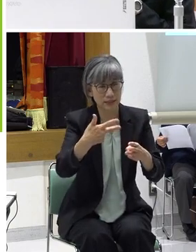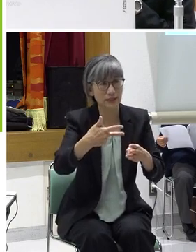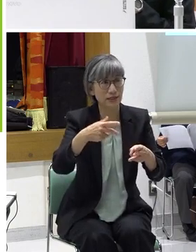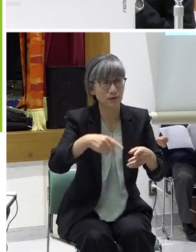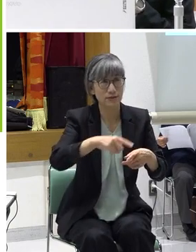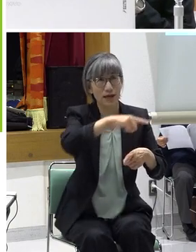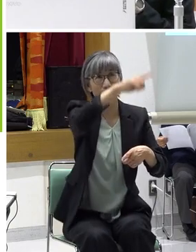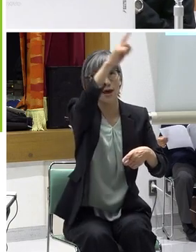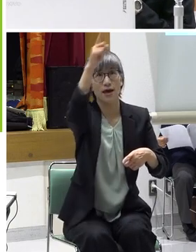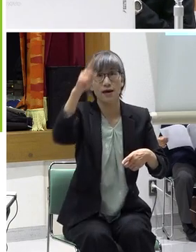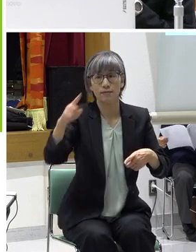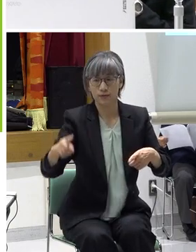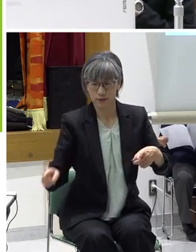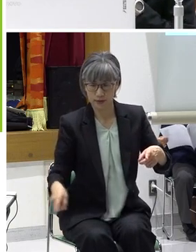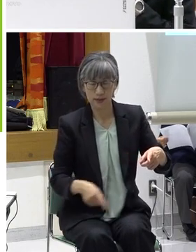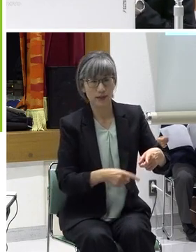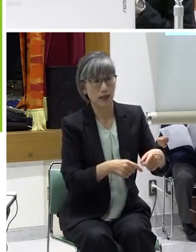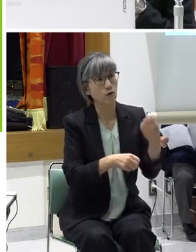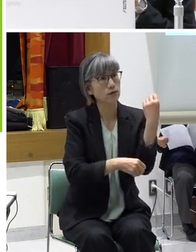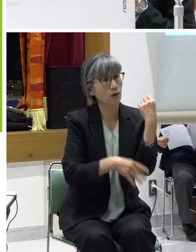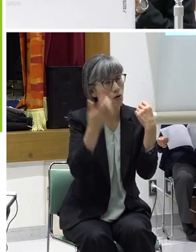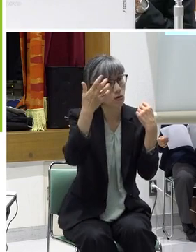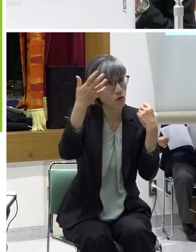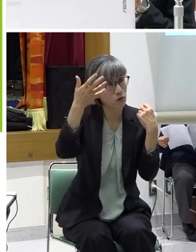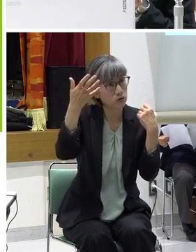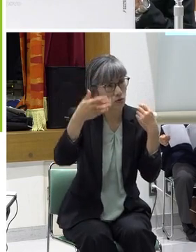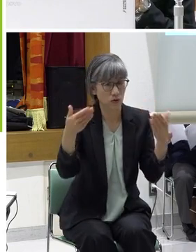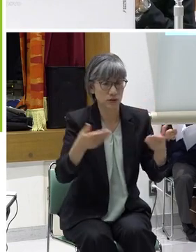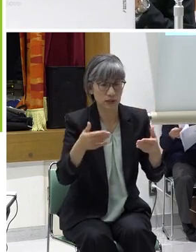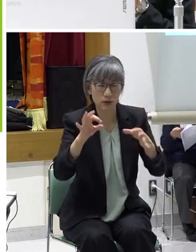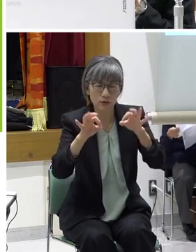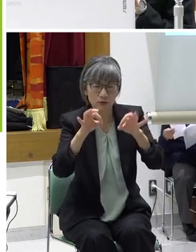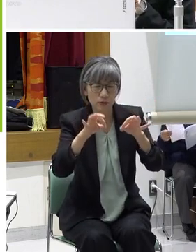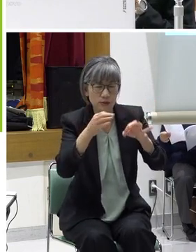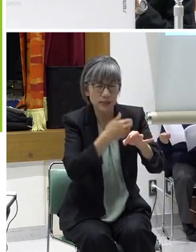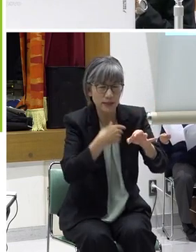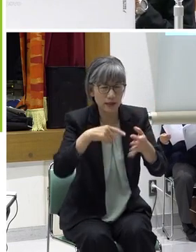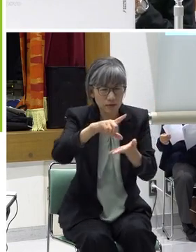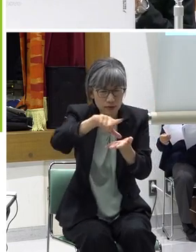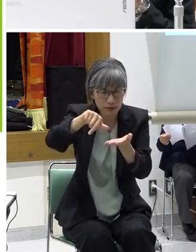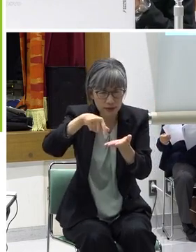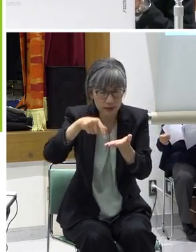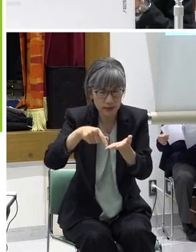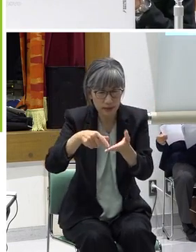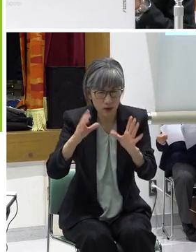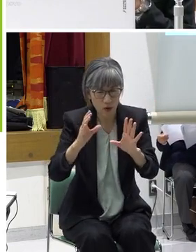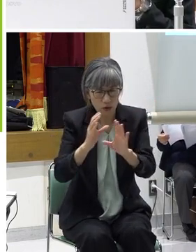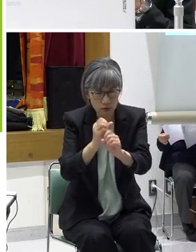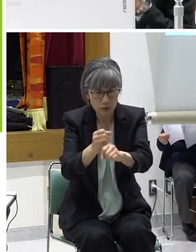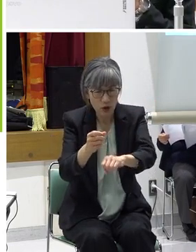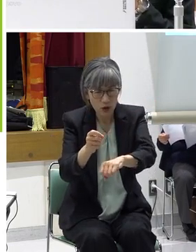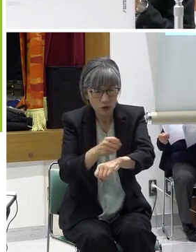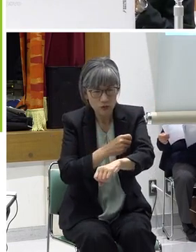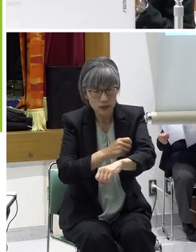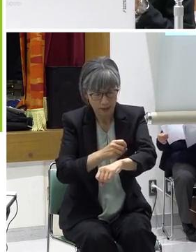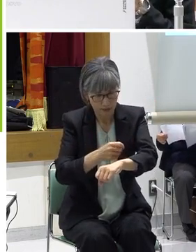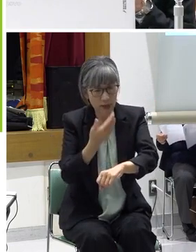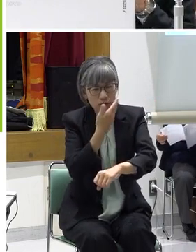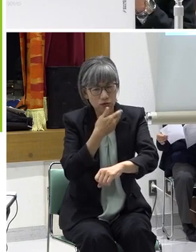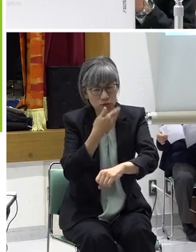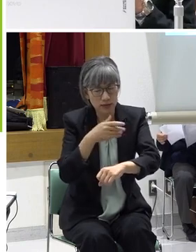基本構想をベースに事業化の調整が可能な区域を重点整備地区に設定します